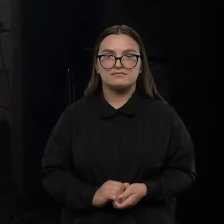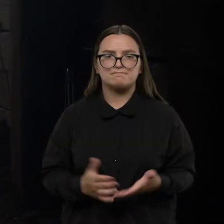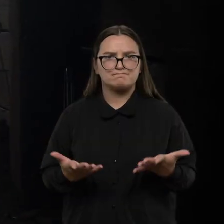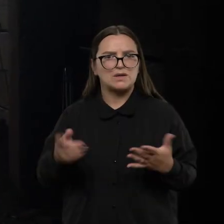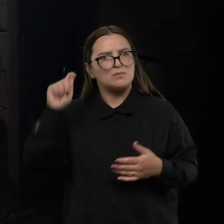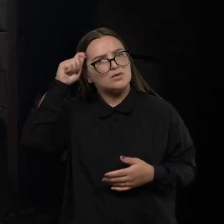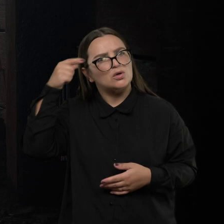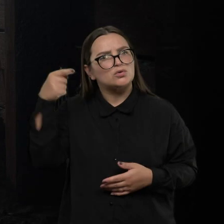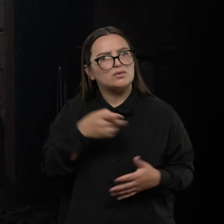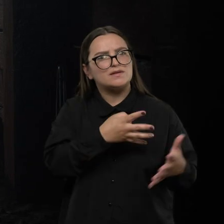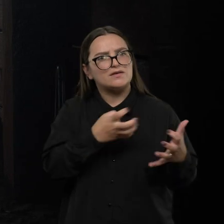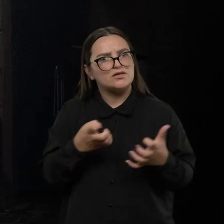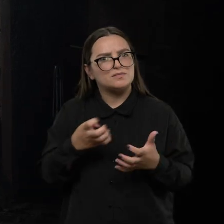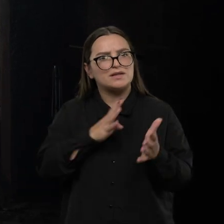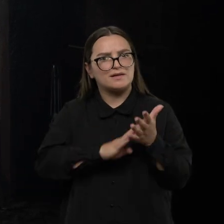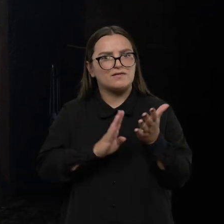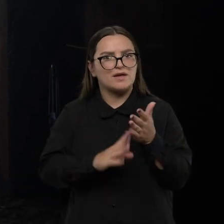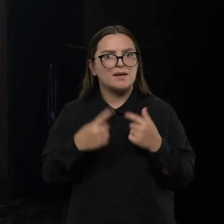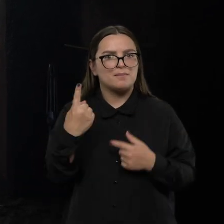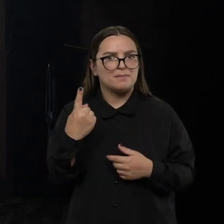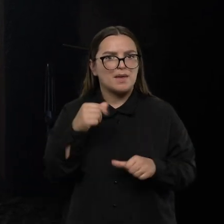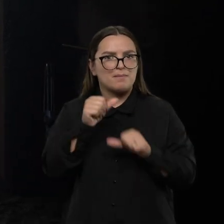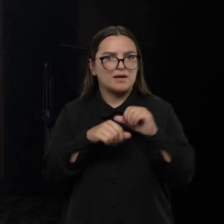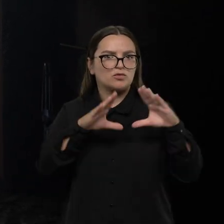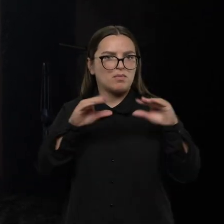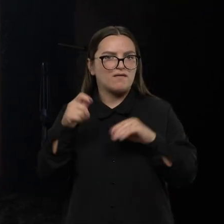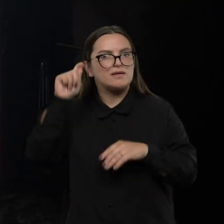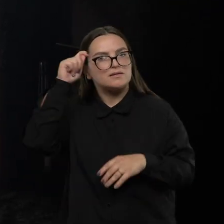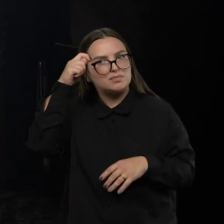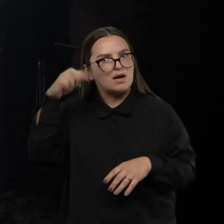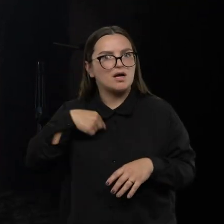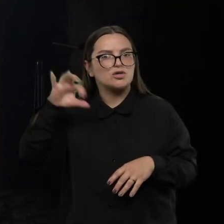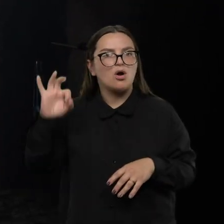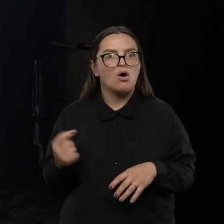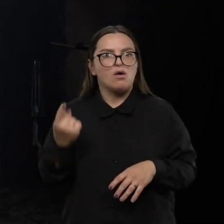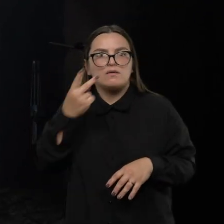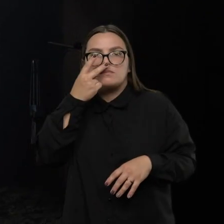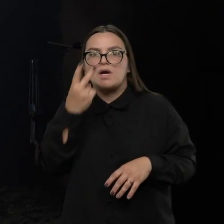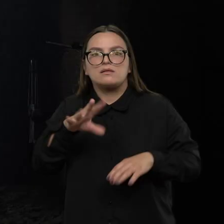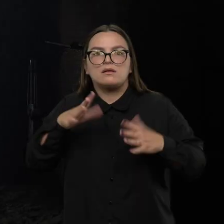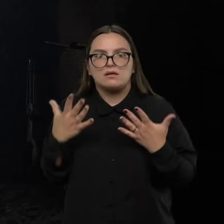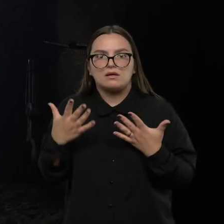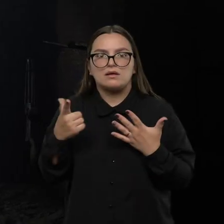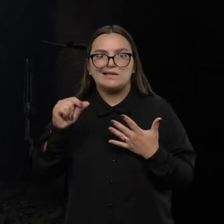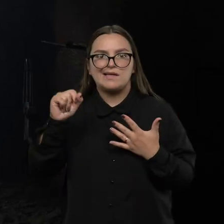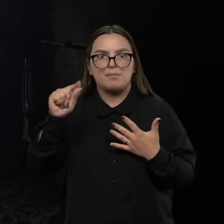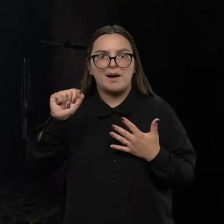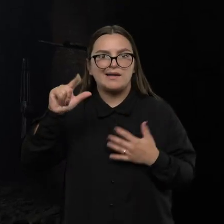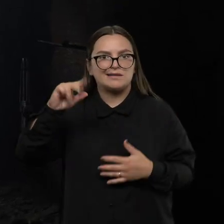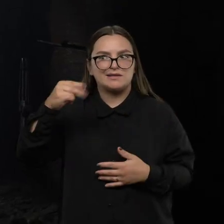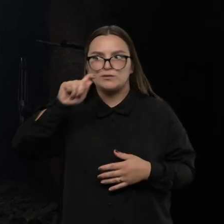Pamenu 1991 metų pavasarį, kai pirmą kartą išvydau parašą Leipalingės Tribyno